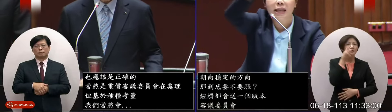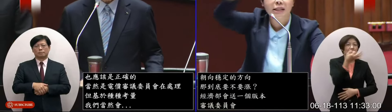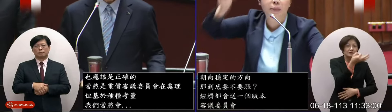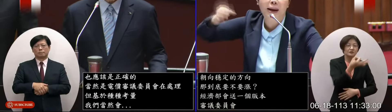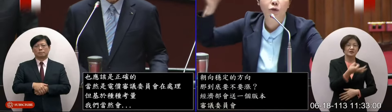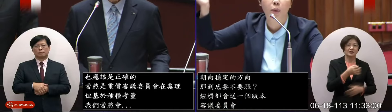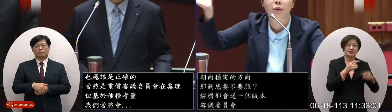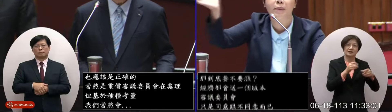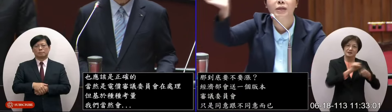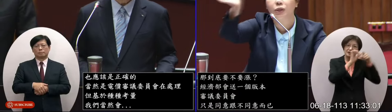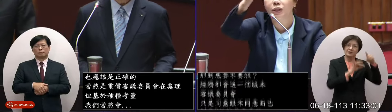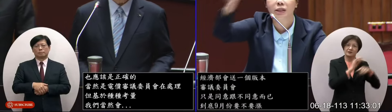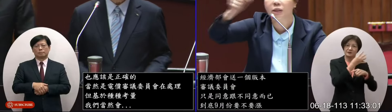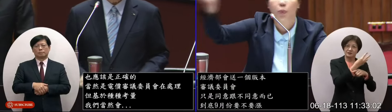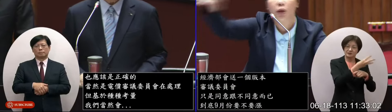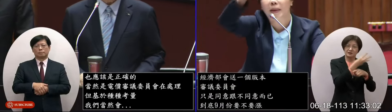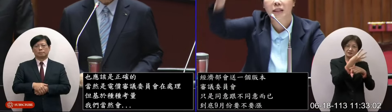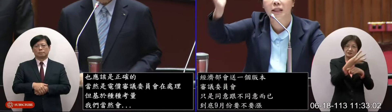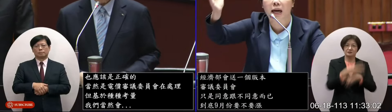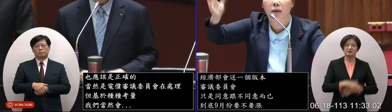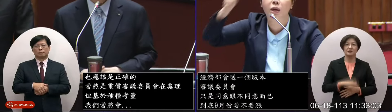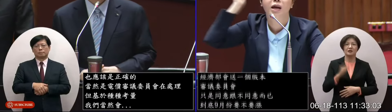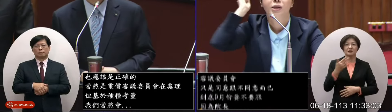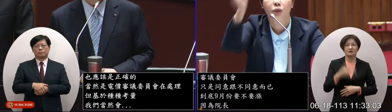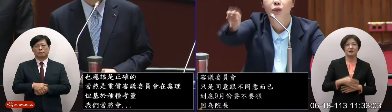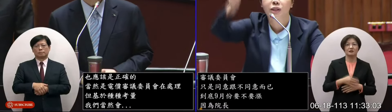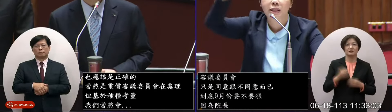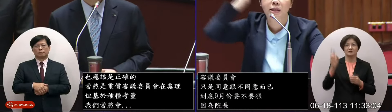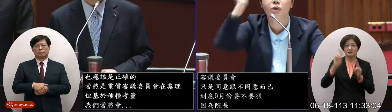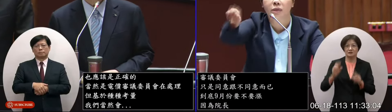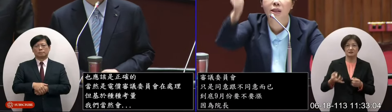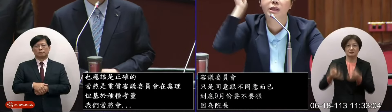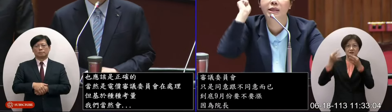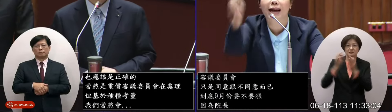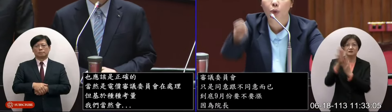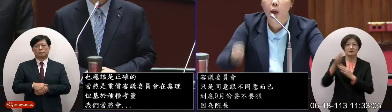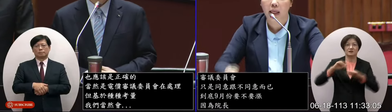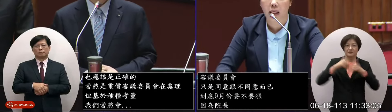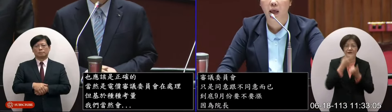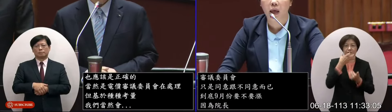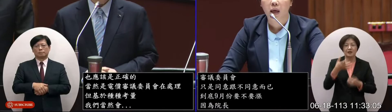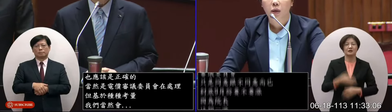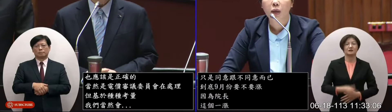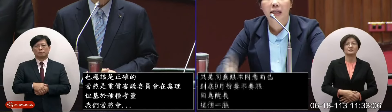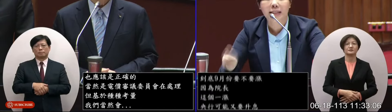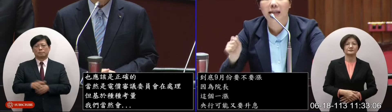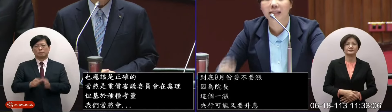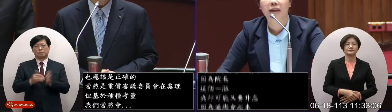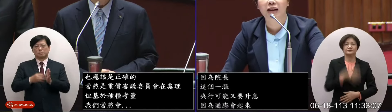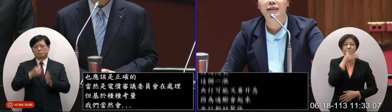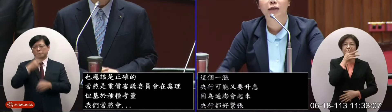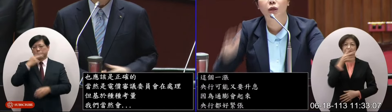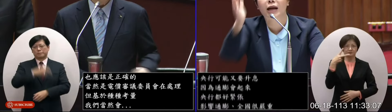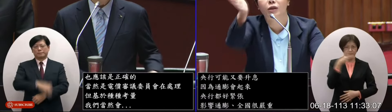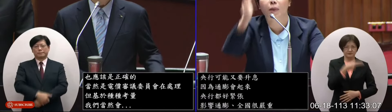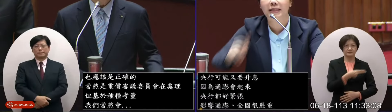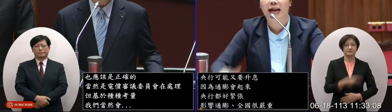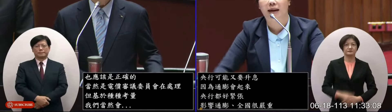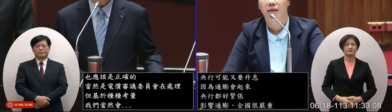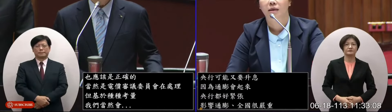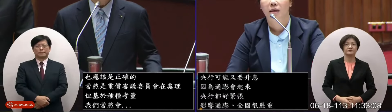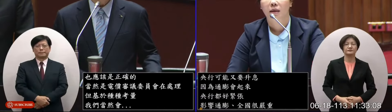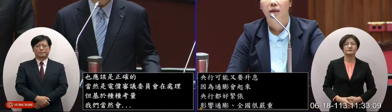涨3-4%，全部人民实质薪资全部都被吃掉了，所以实质薪资总薪资是倒退的。所以一涨影响非常大，所以到底